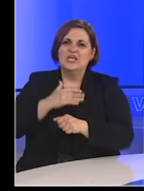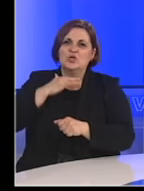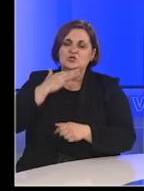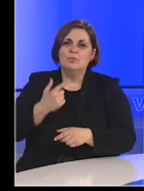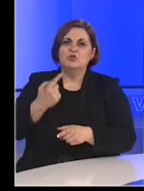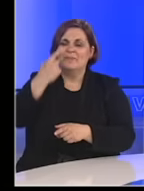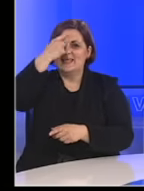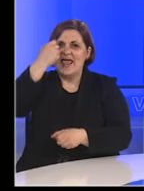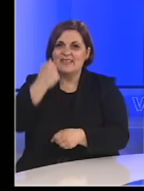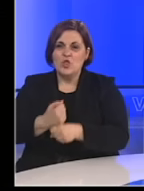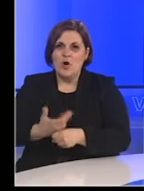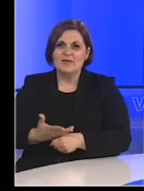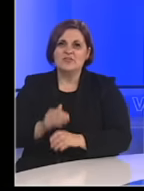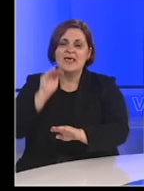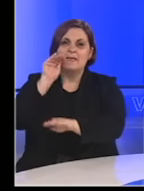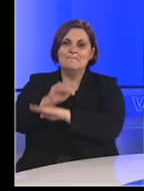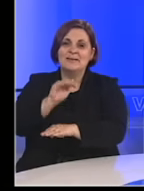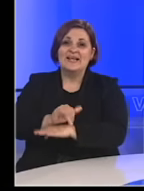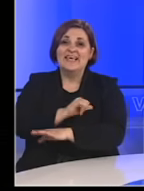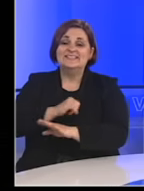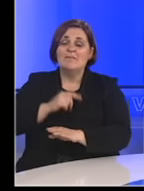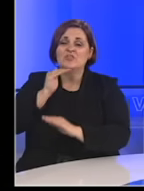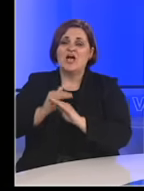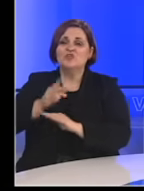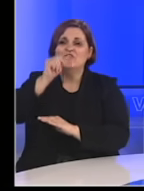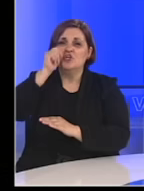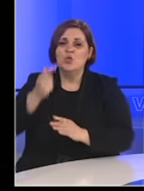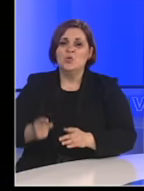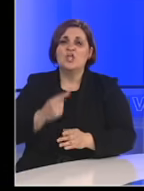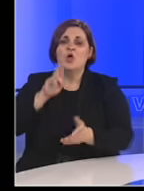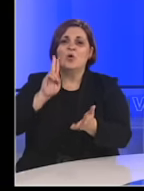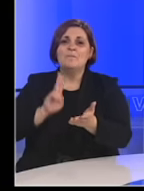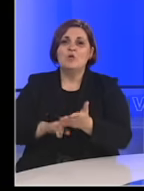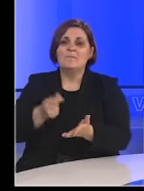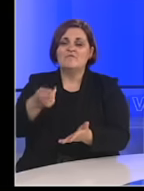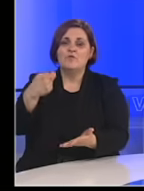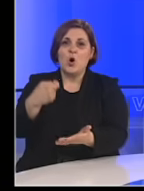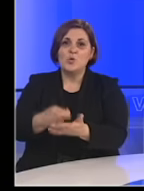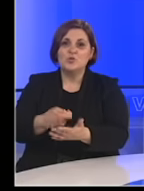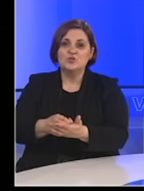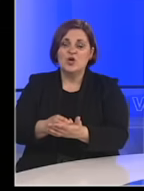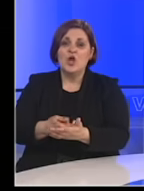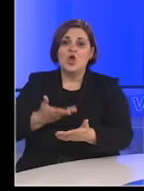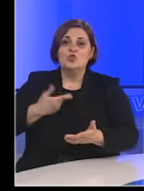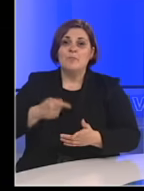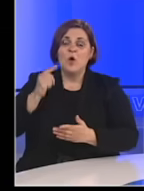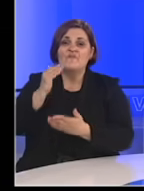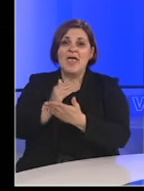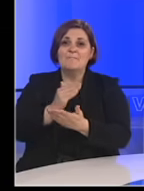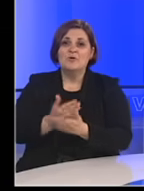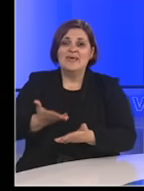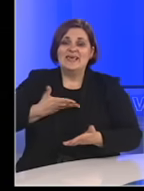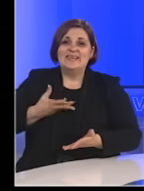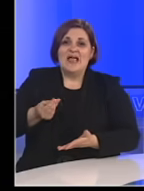rade i subotom i nedjeljom i prekovremeno, samo da što više ljudi koji imaju pravo na novčanu naknadu uđu u ovaj program i da